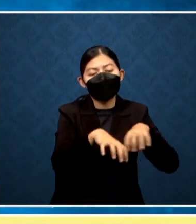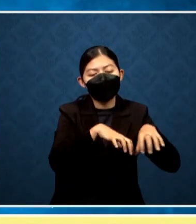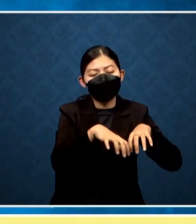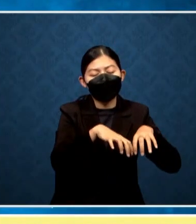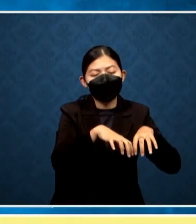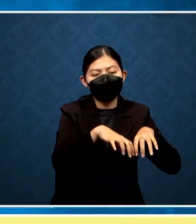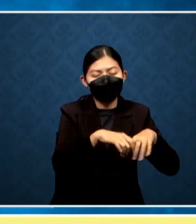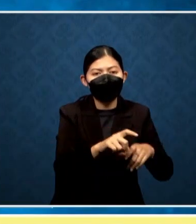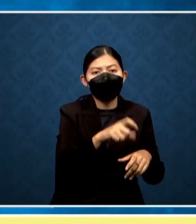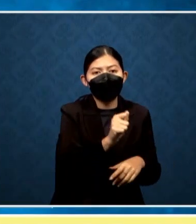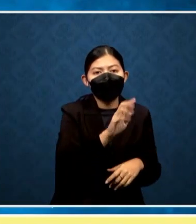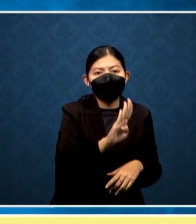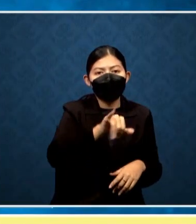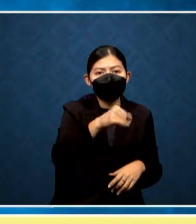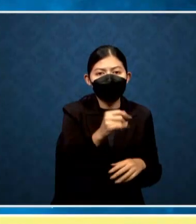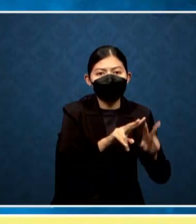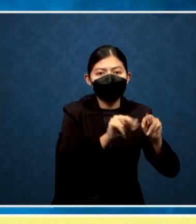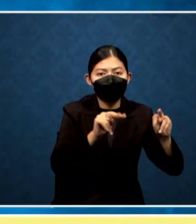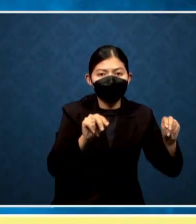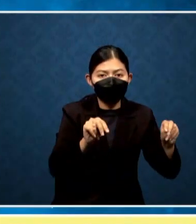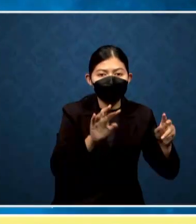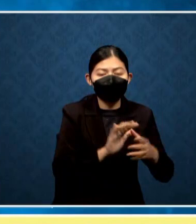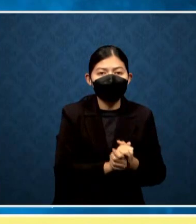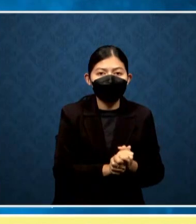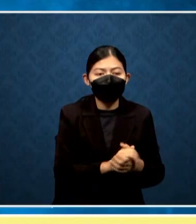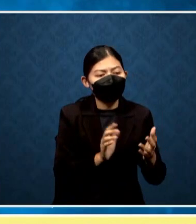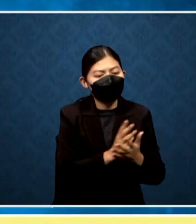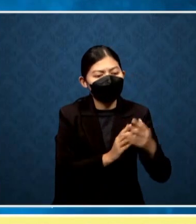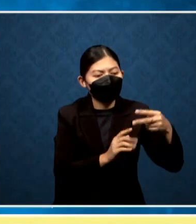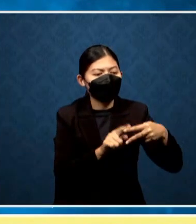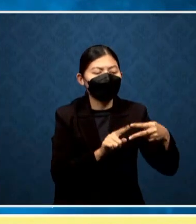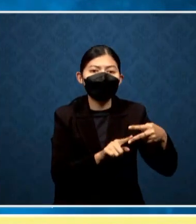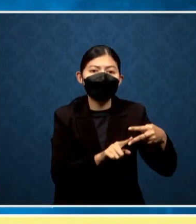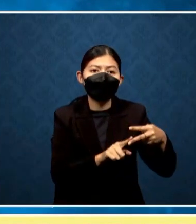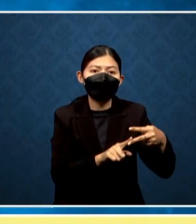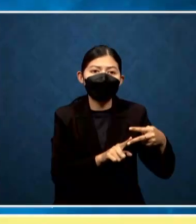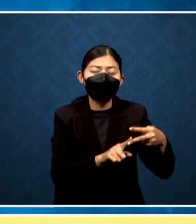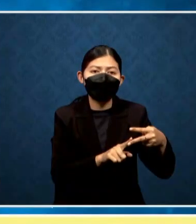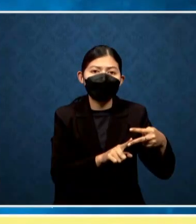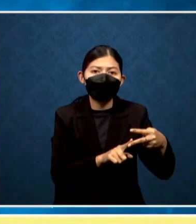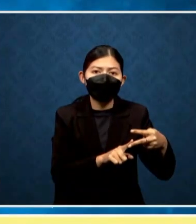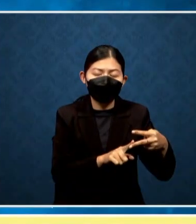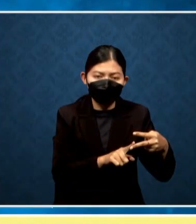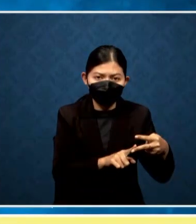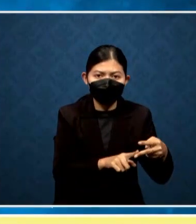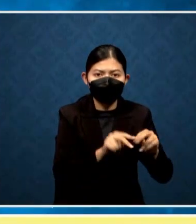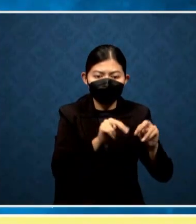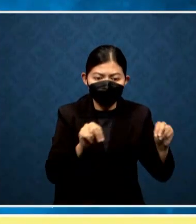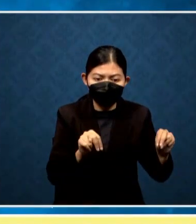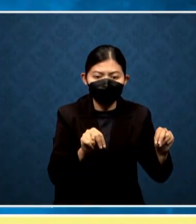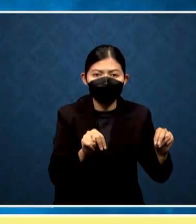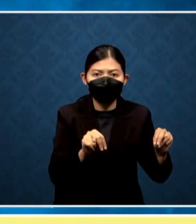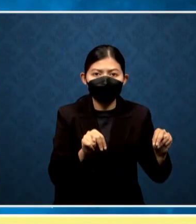35i magicะ 2 เหมเลยนะครับอุประจ 2018 Thrทภรีมดำเ Poor's blo